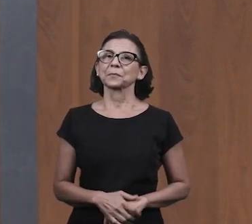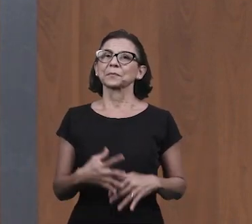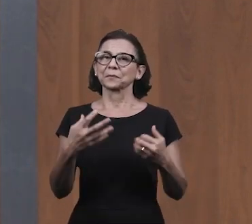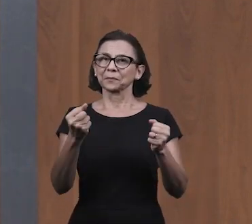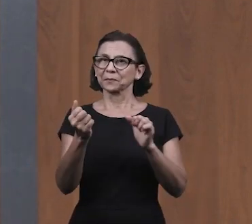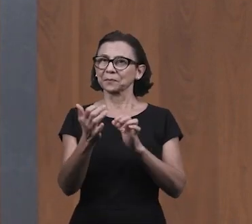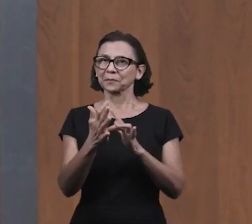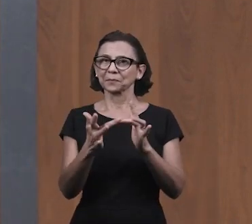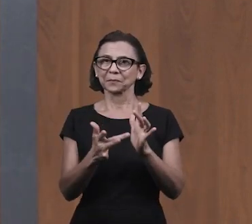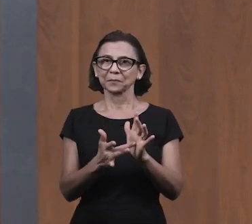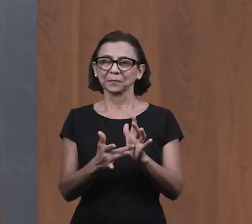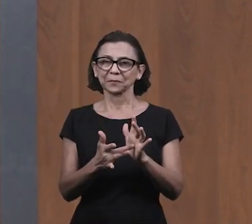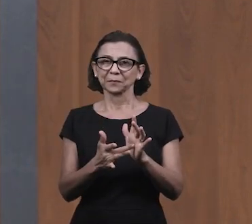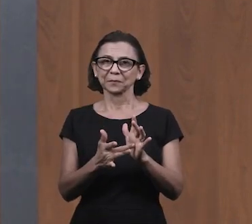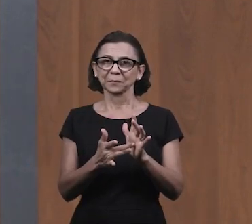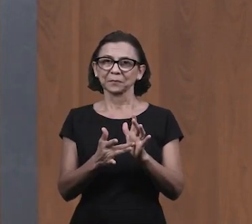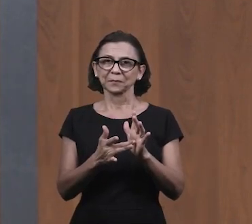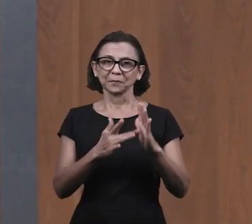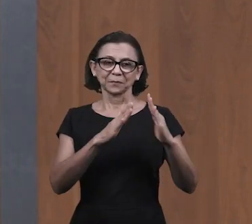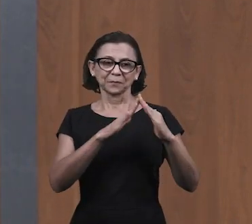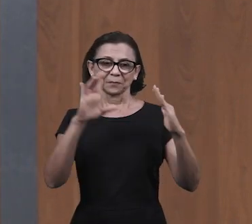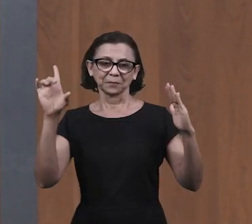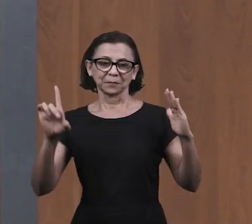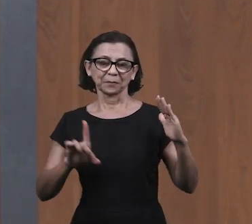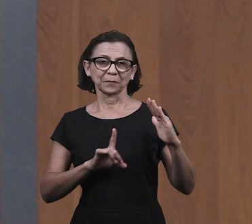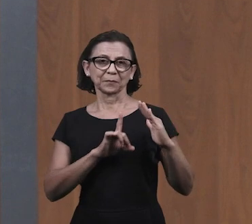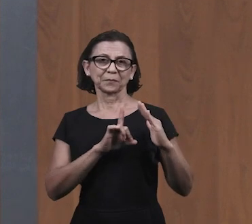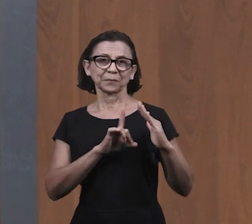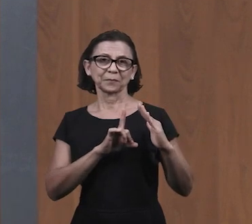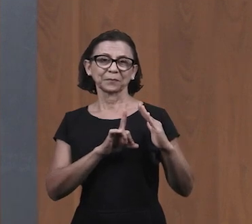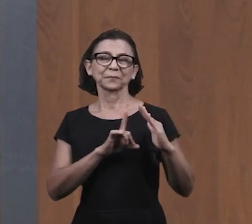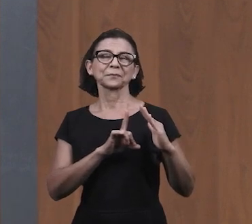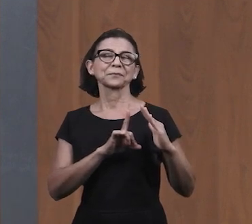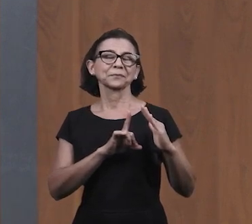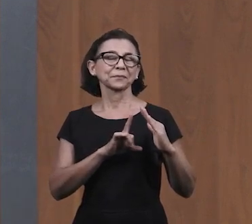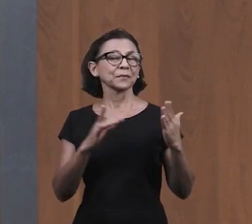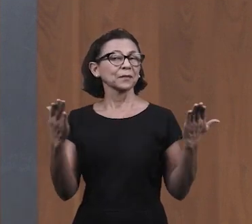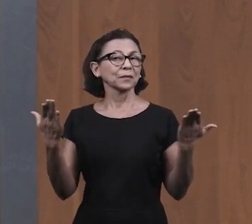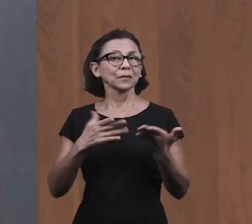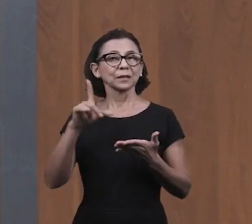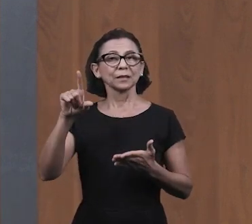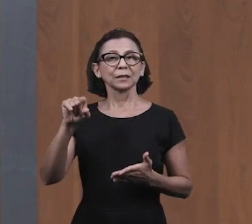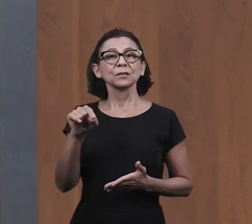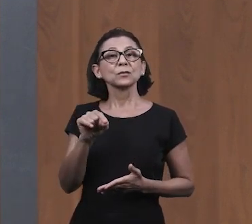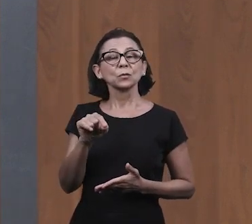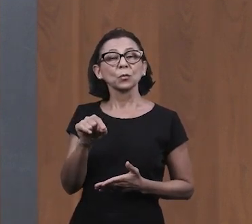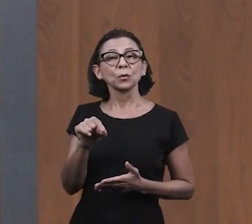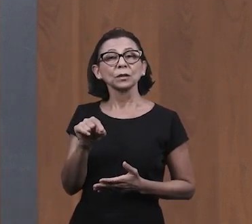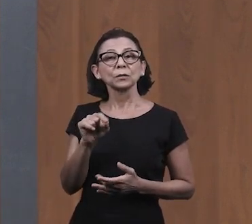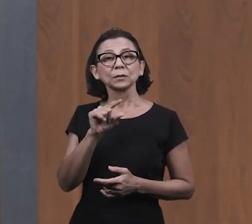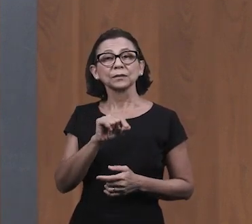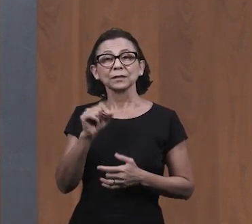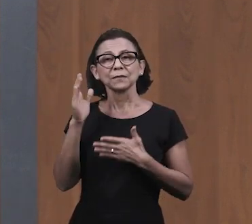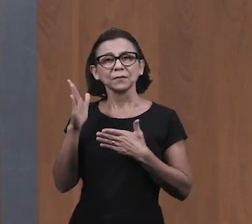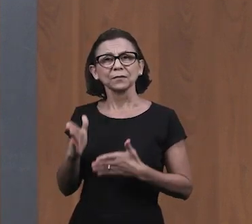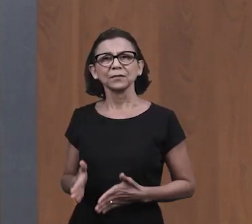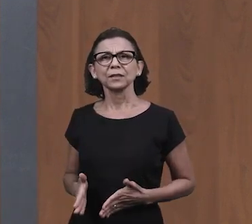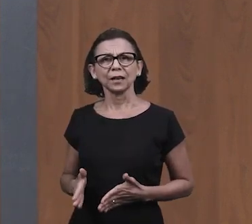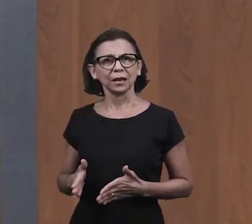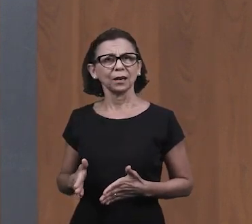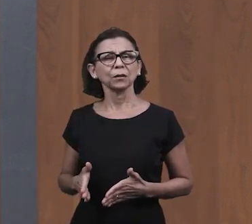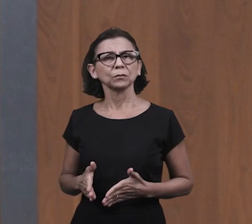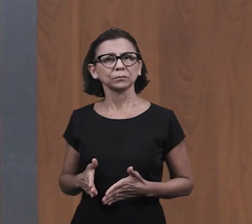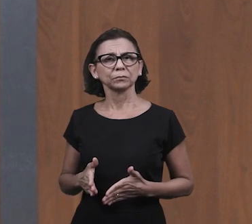Acceptez cette invitation. Ce Jésus, laissez Jésus habiter dans votre cœur. Faites aujourd'hui le bon choix d'être